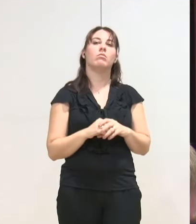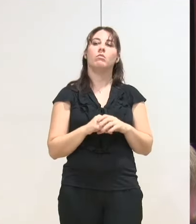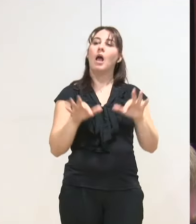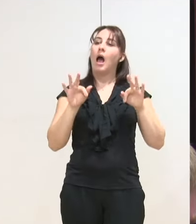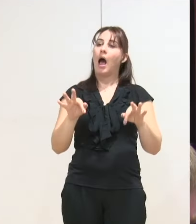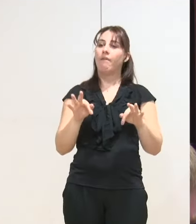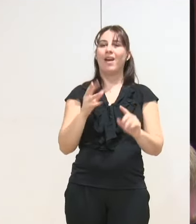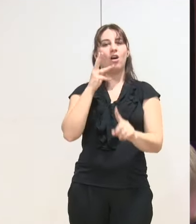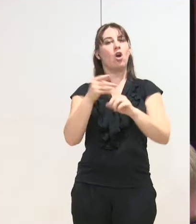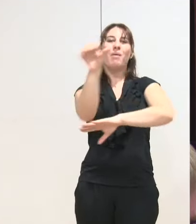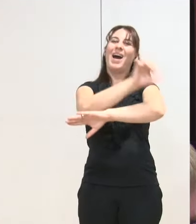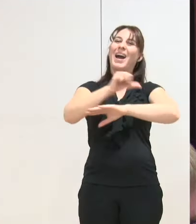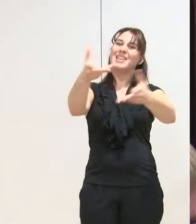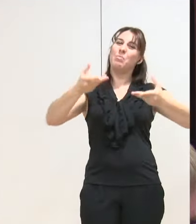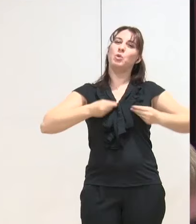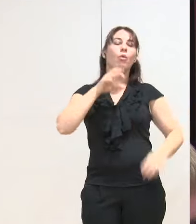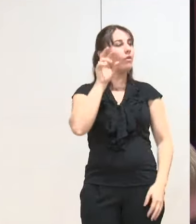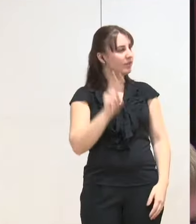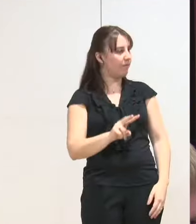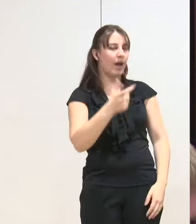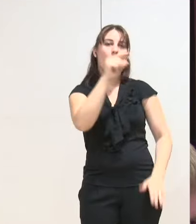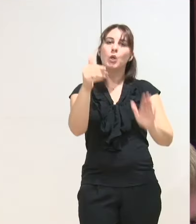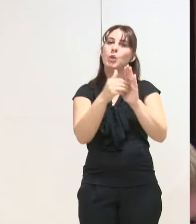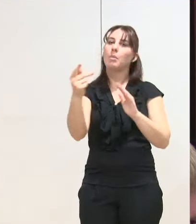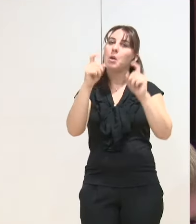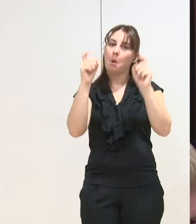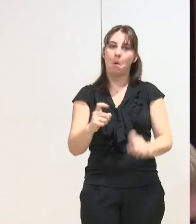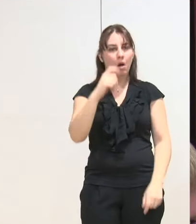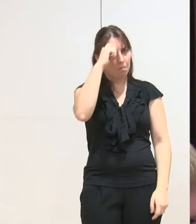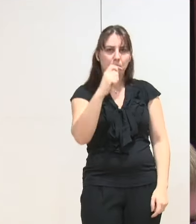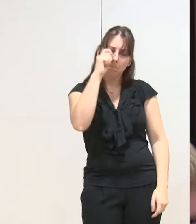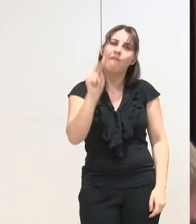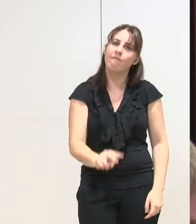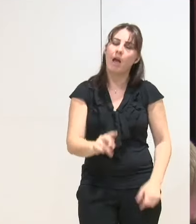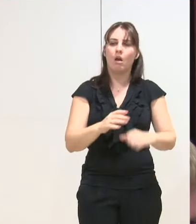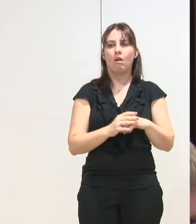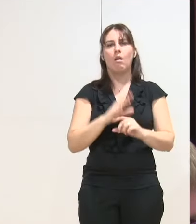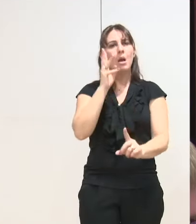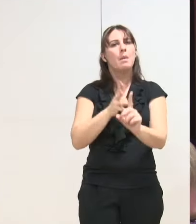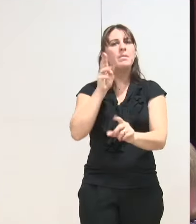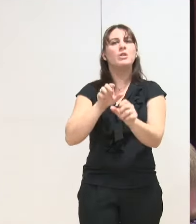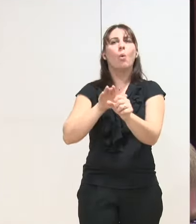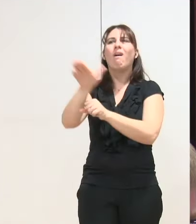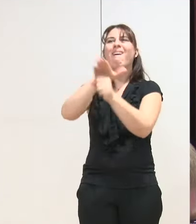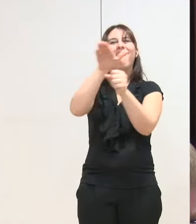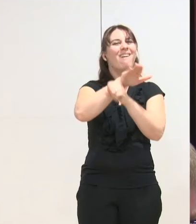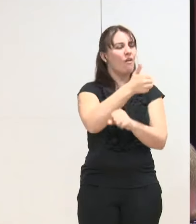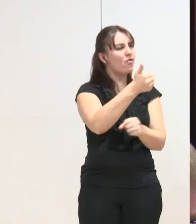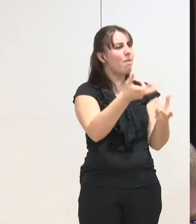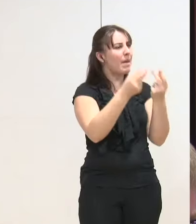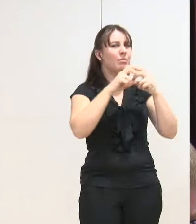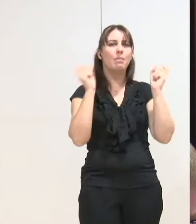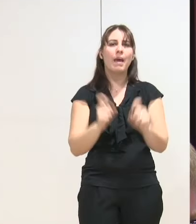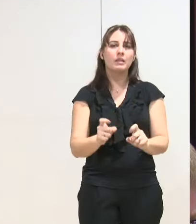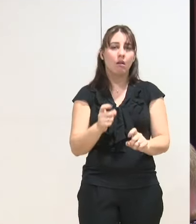vrai vous les avez baissé 200000 € et c'est un effort qu'il faut souligner les frin de mission que vous dites avoir baissé pour ce qui me